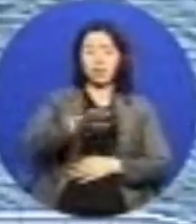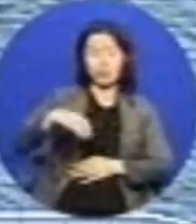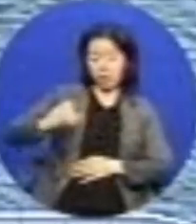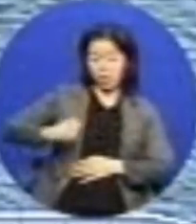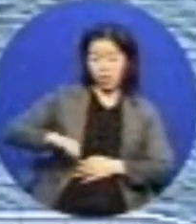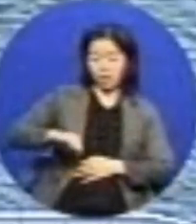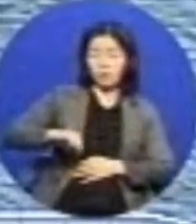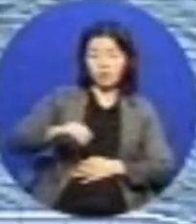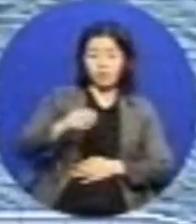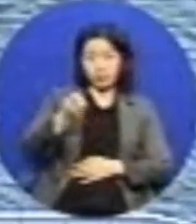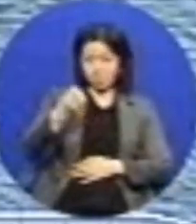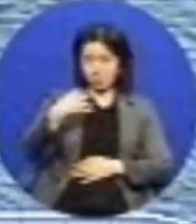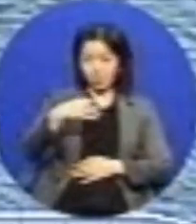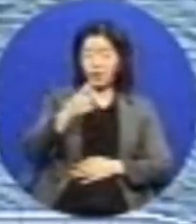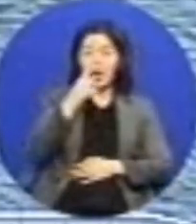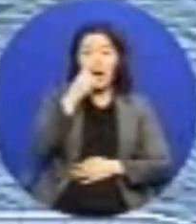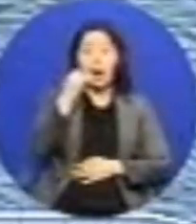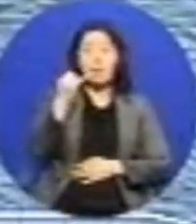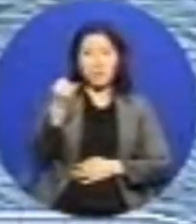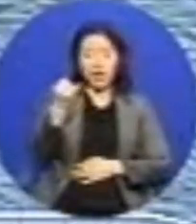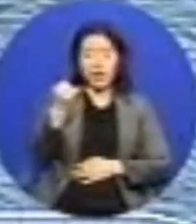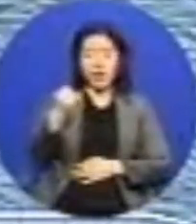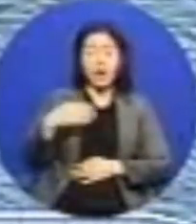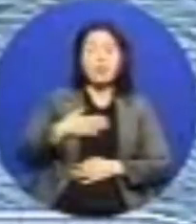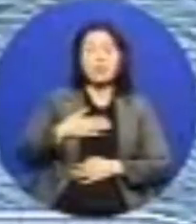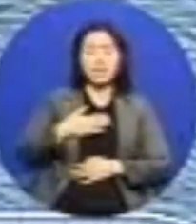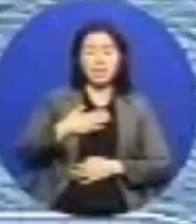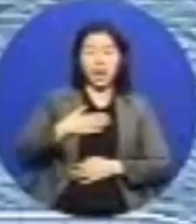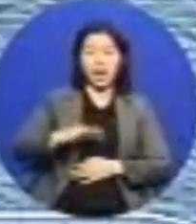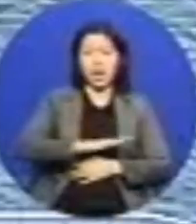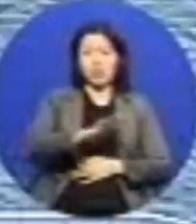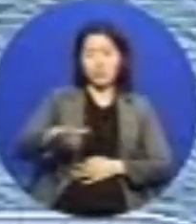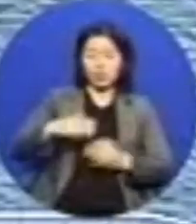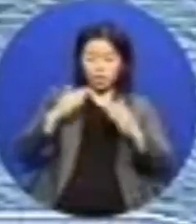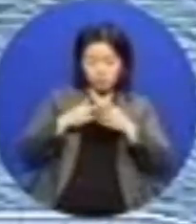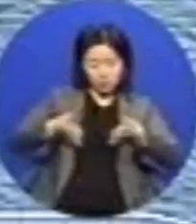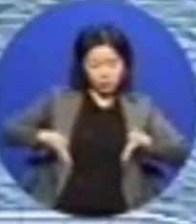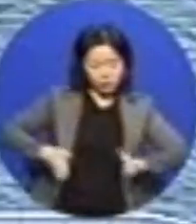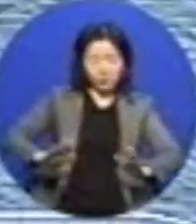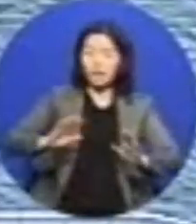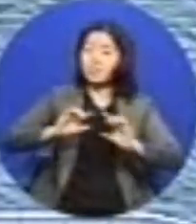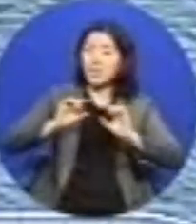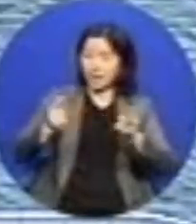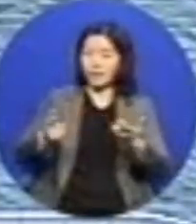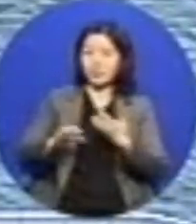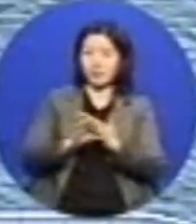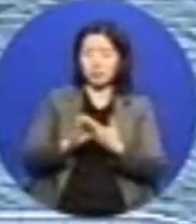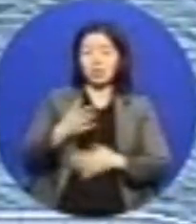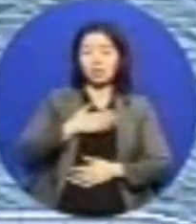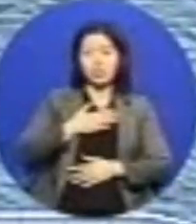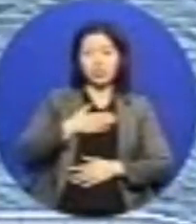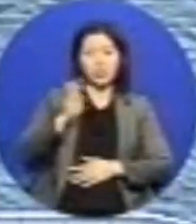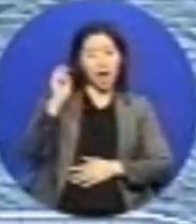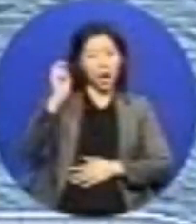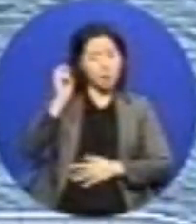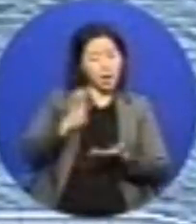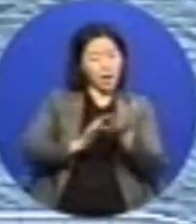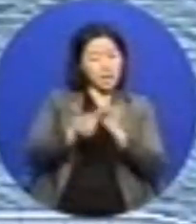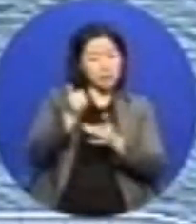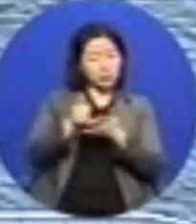아빠 제가 우리집에서 태어나지 않았다면 저는 아마 예수님을 안 믿었을 지